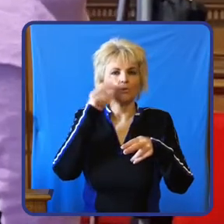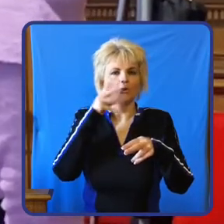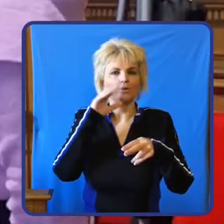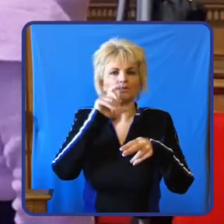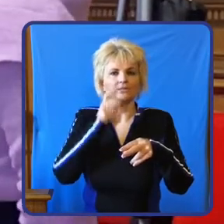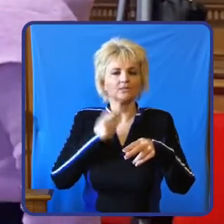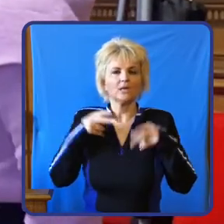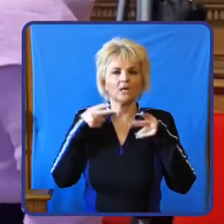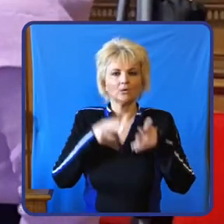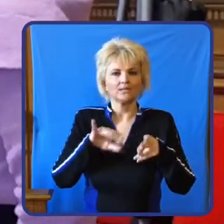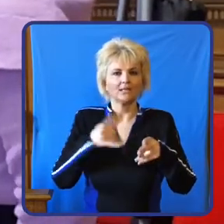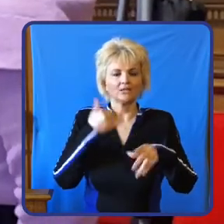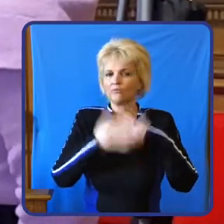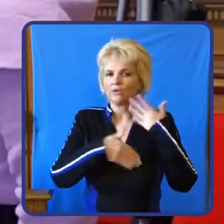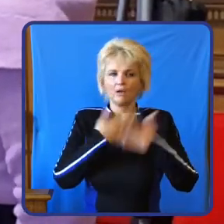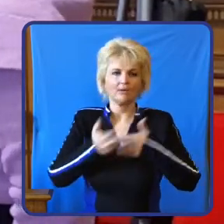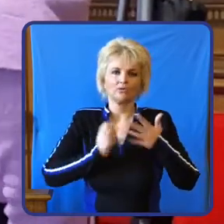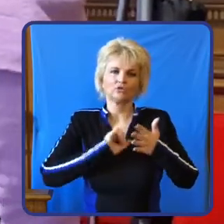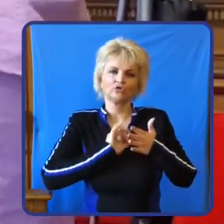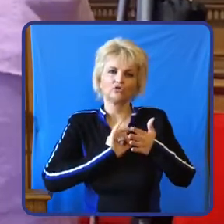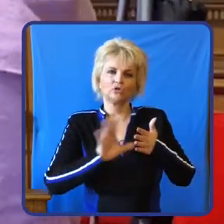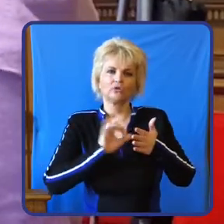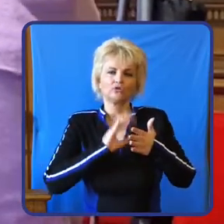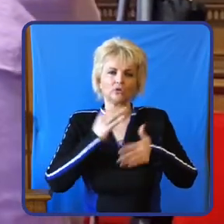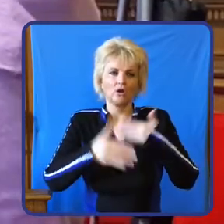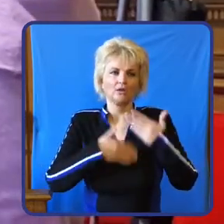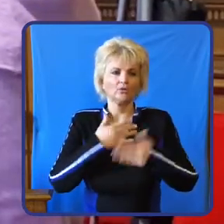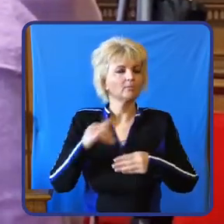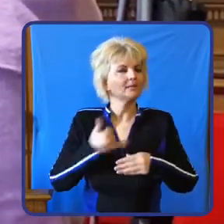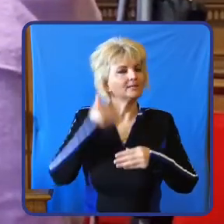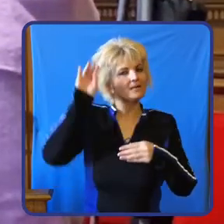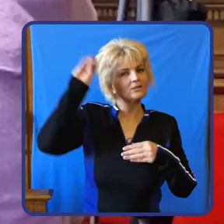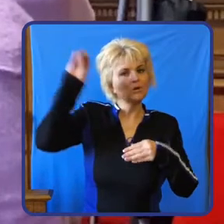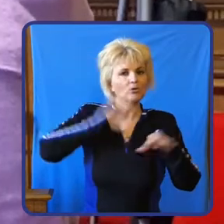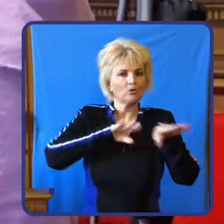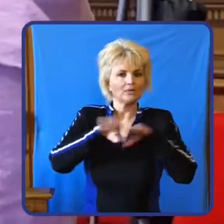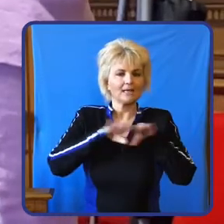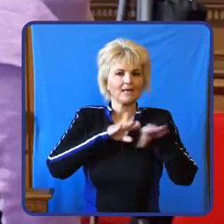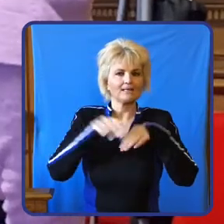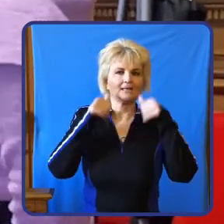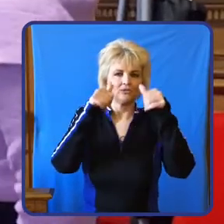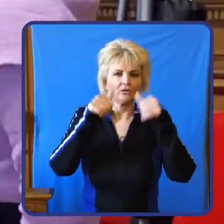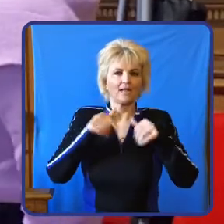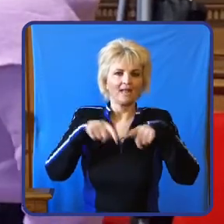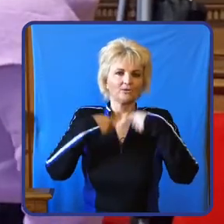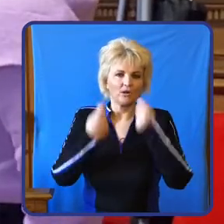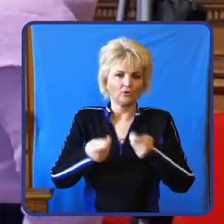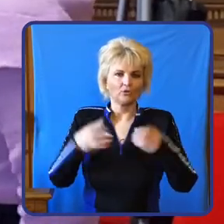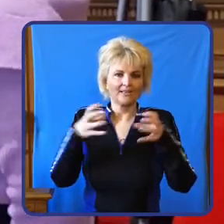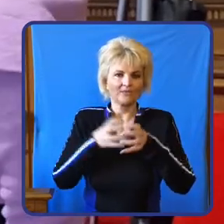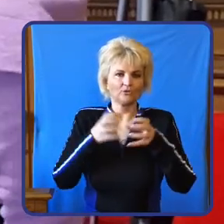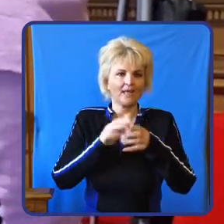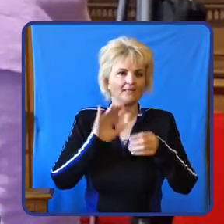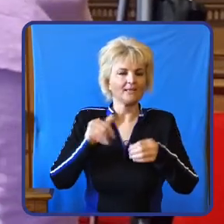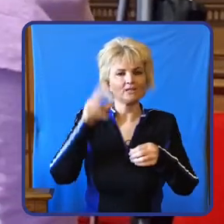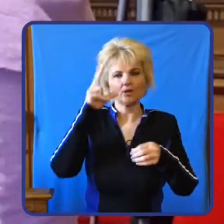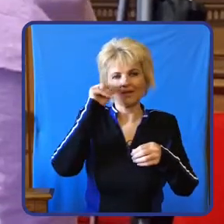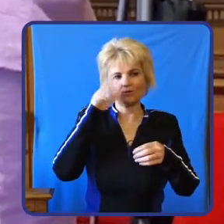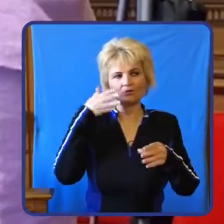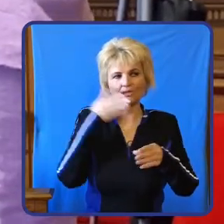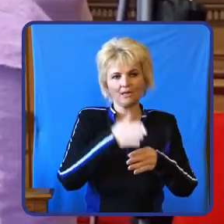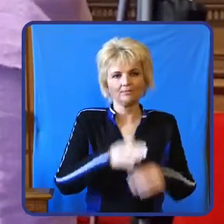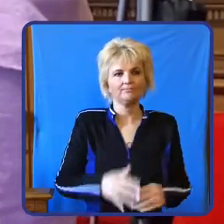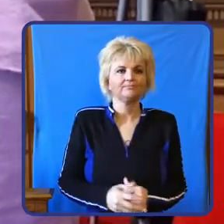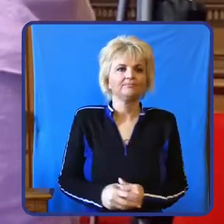is rendszeresek a gyorshajtók, és ezt mindig jelzem a közlekedési tanácsadótestület felé is, és a rendőrség felé